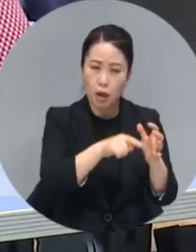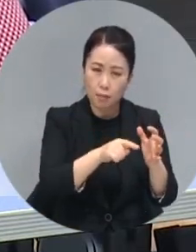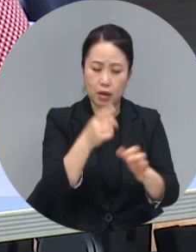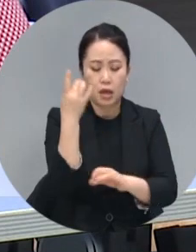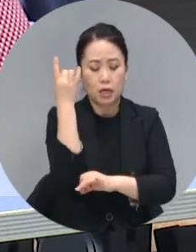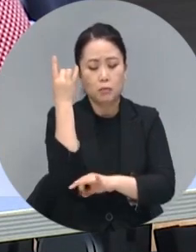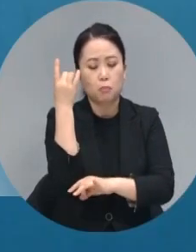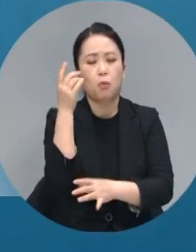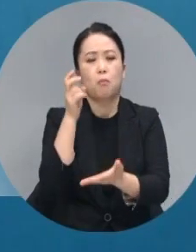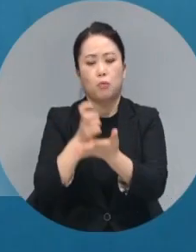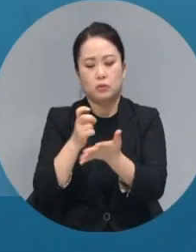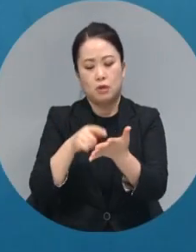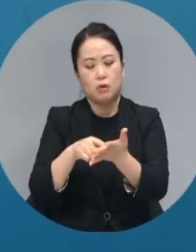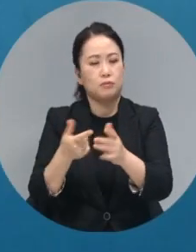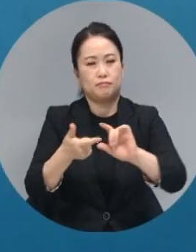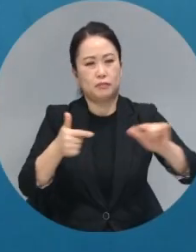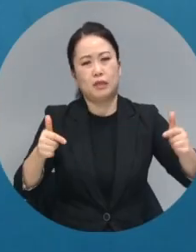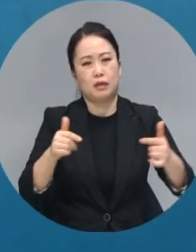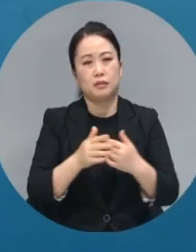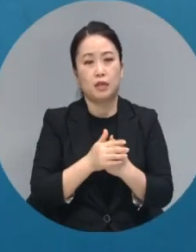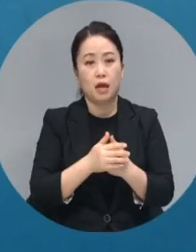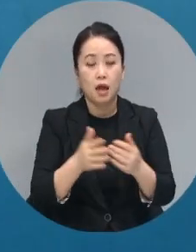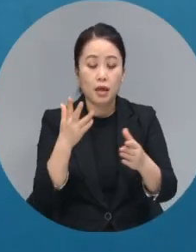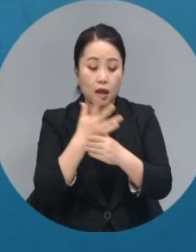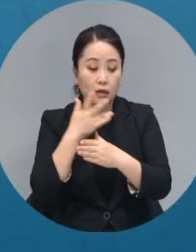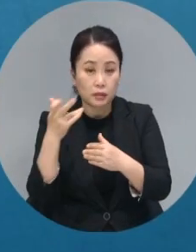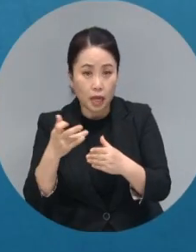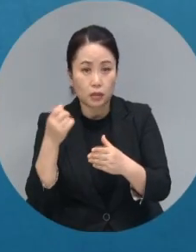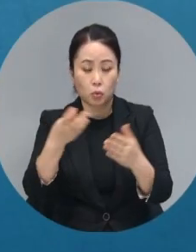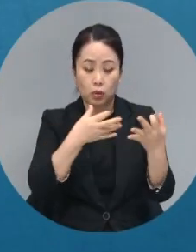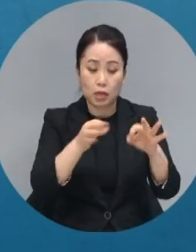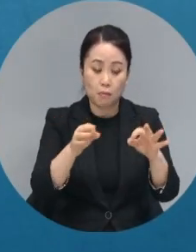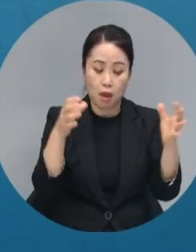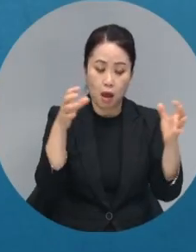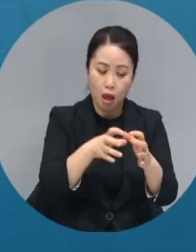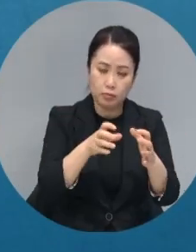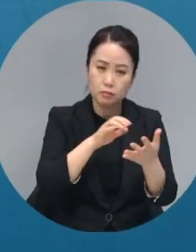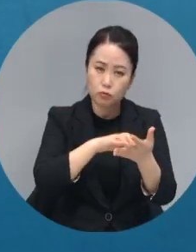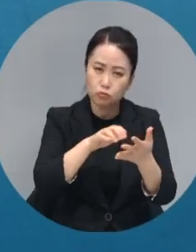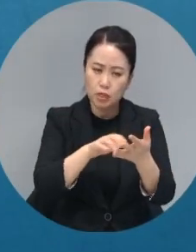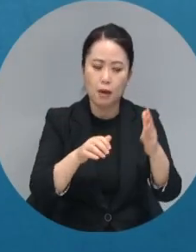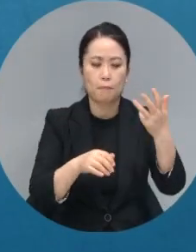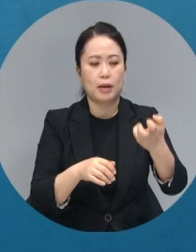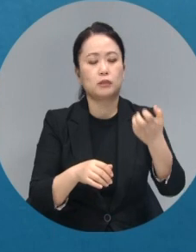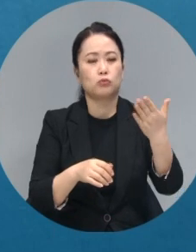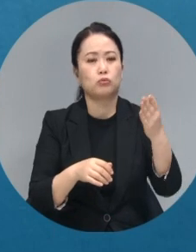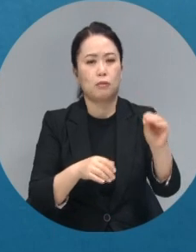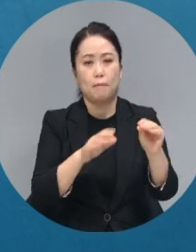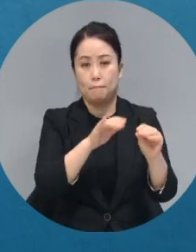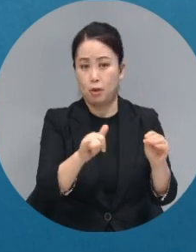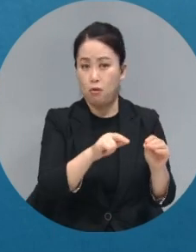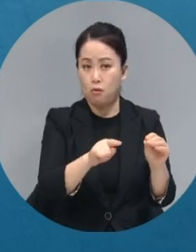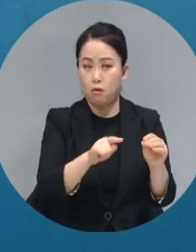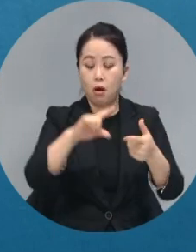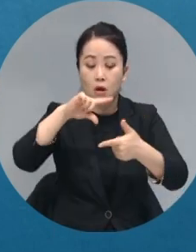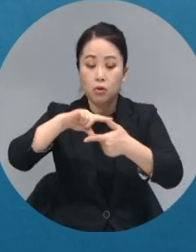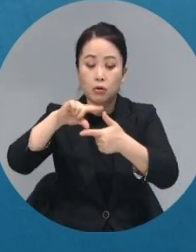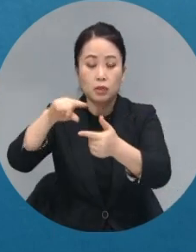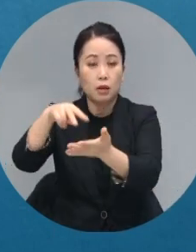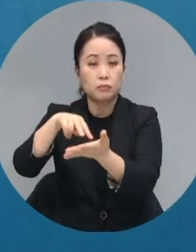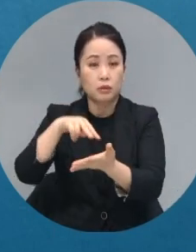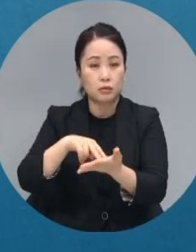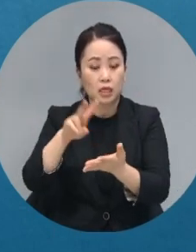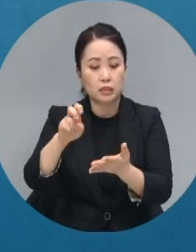취지와 어긋납니다. 양산과 김해를 합쳐 89만 명, 경남으로선 전체 인구의